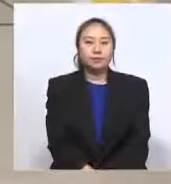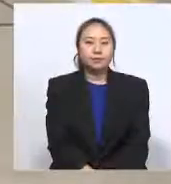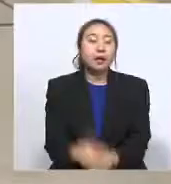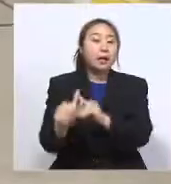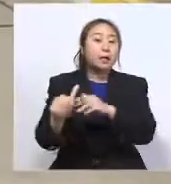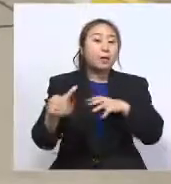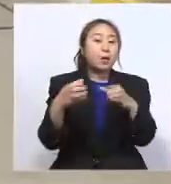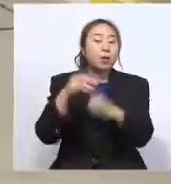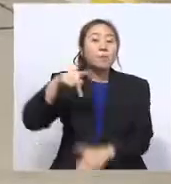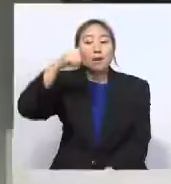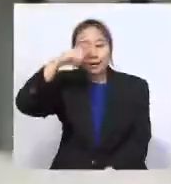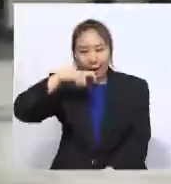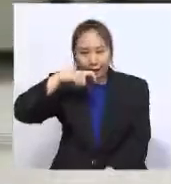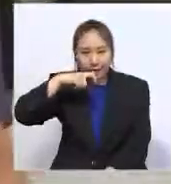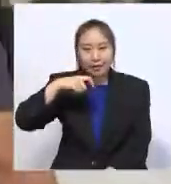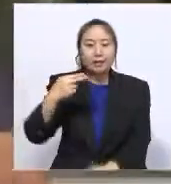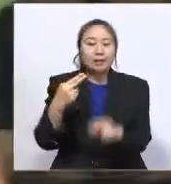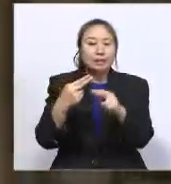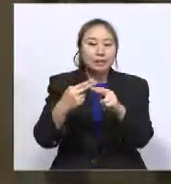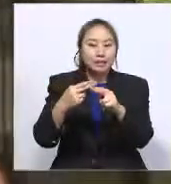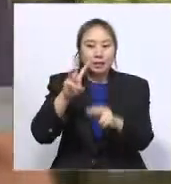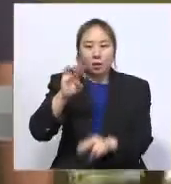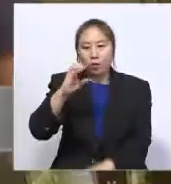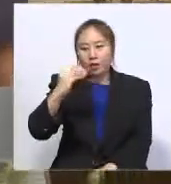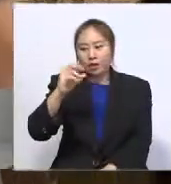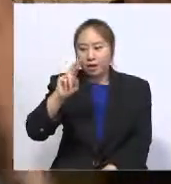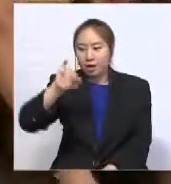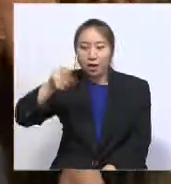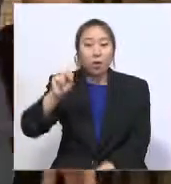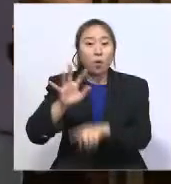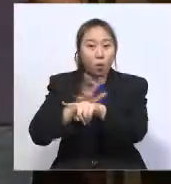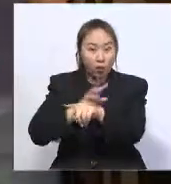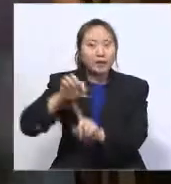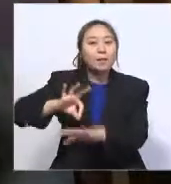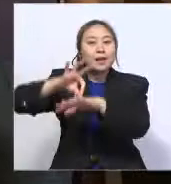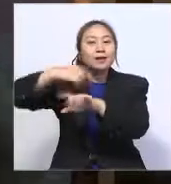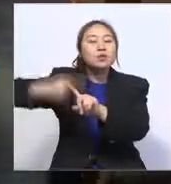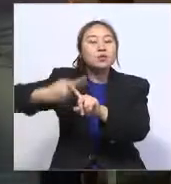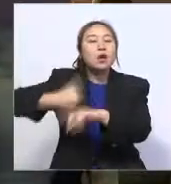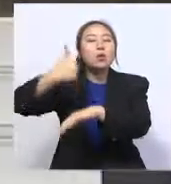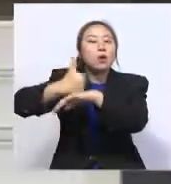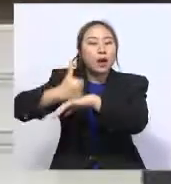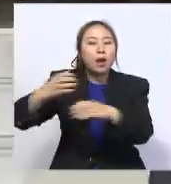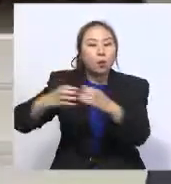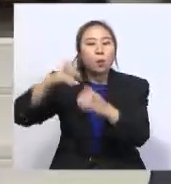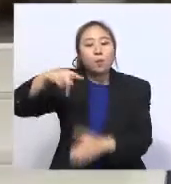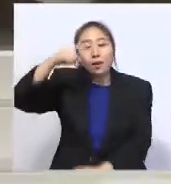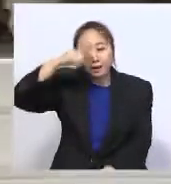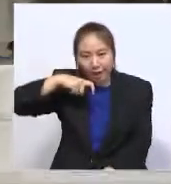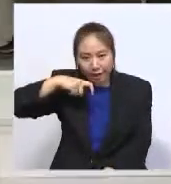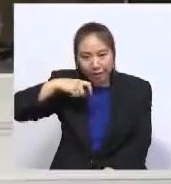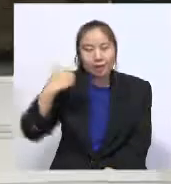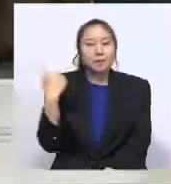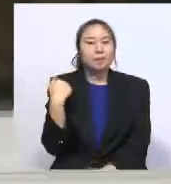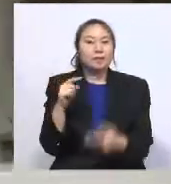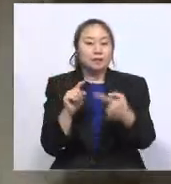ทางแกนนำพรรคเพื่อไทยนะครับนำโดยพลตำรวจโทวิโรจน์เป่าอินรักษาการหัวหน้าพรรคเพื่อไทยนายภูมิธรรมเว